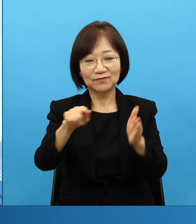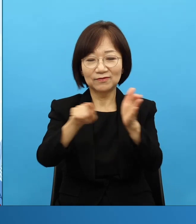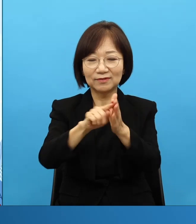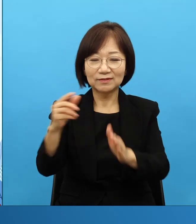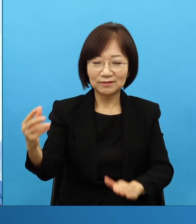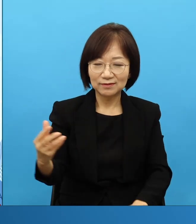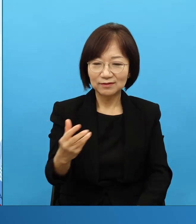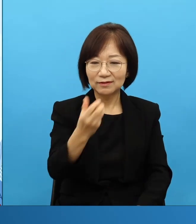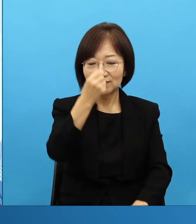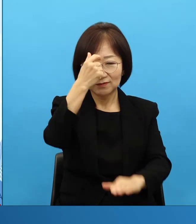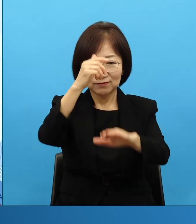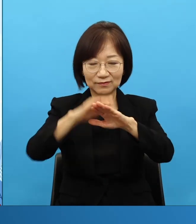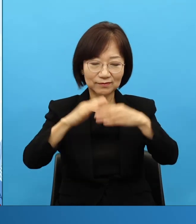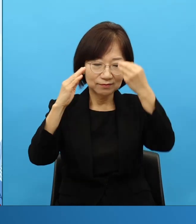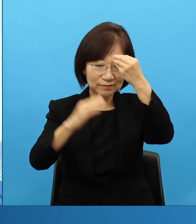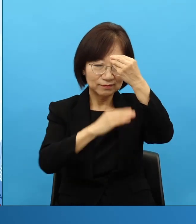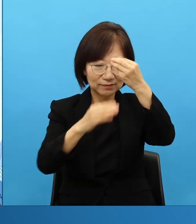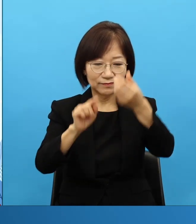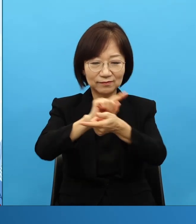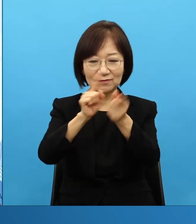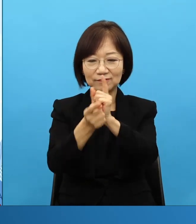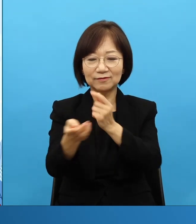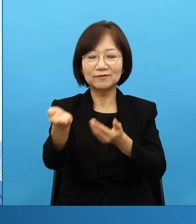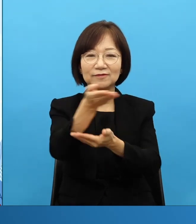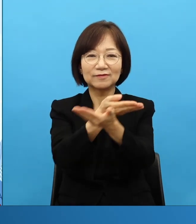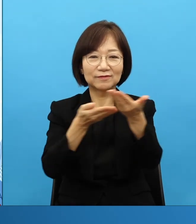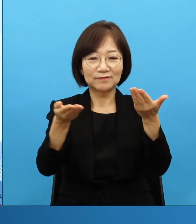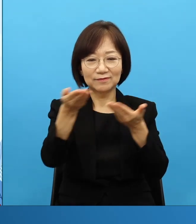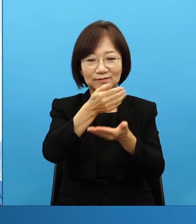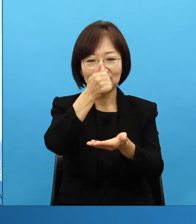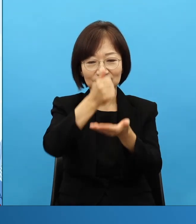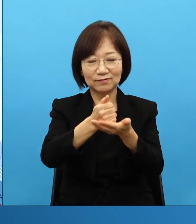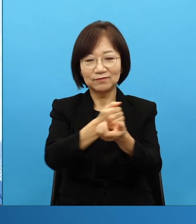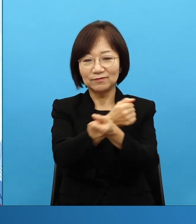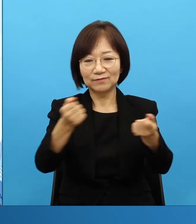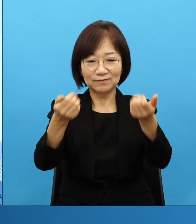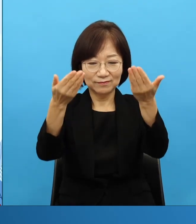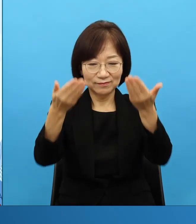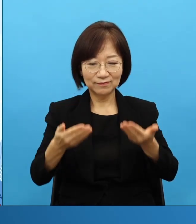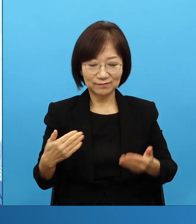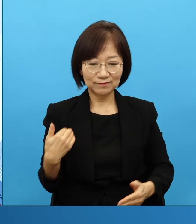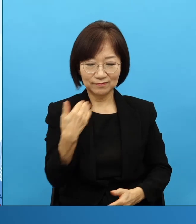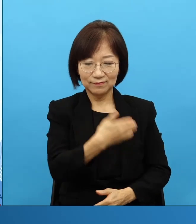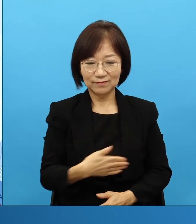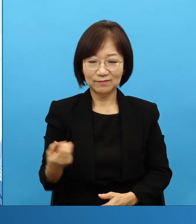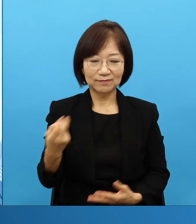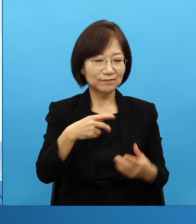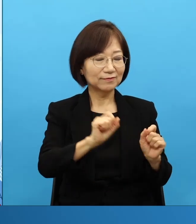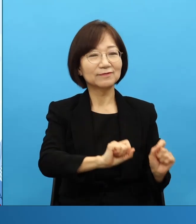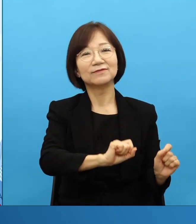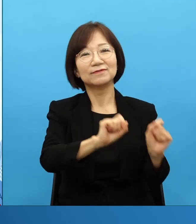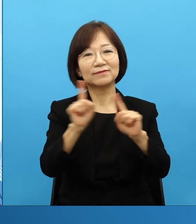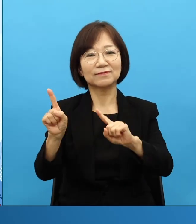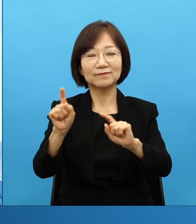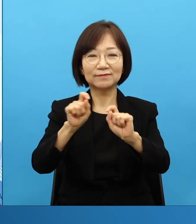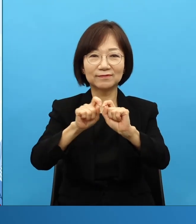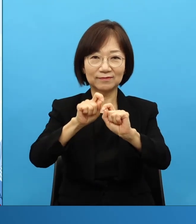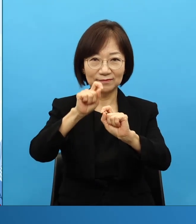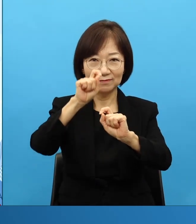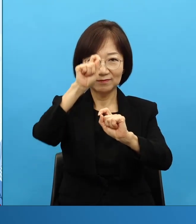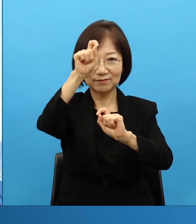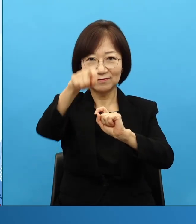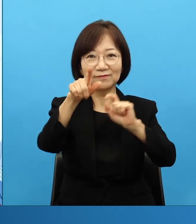믿사오며 거룩한 공의와 성도가 서로던 것과 죄를 사여 주신 것과 몸이 될 사는